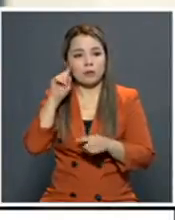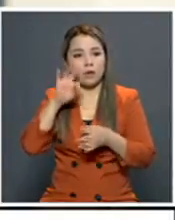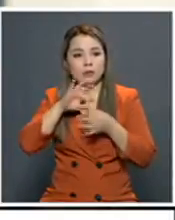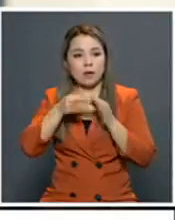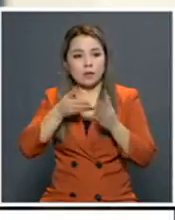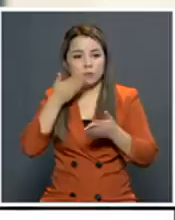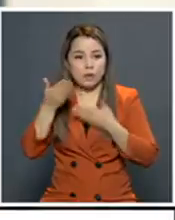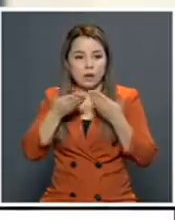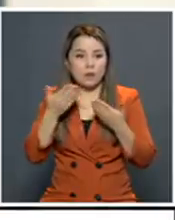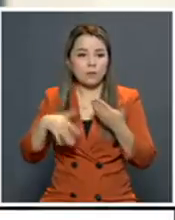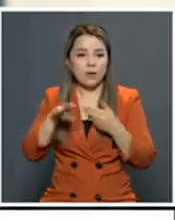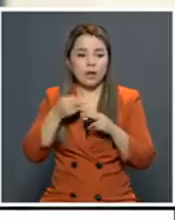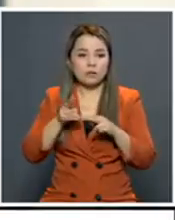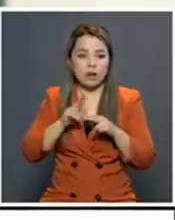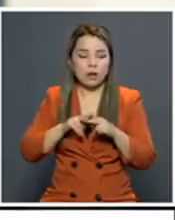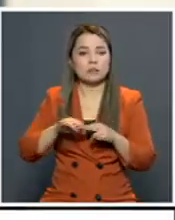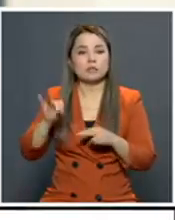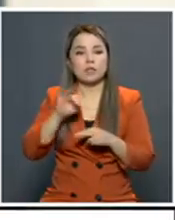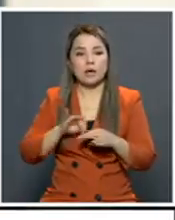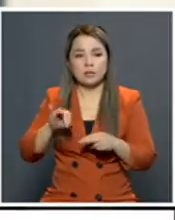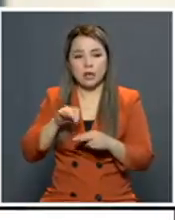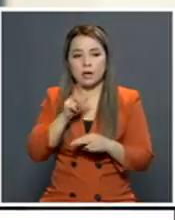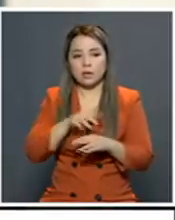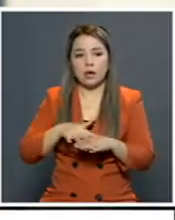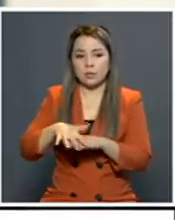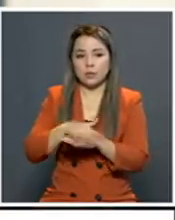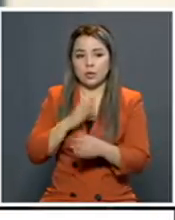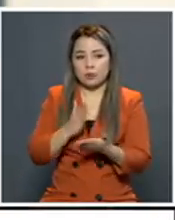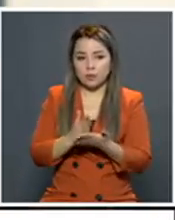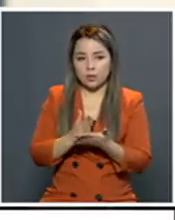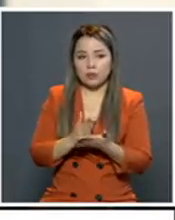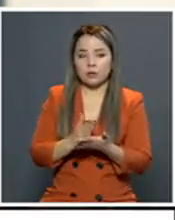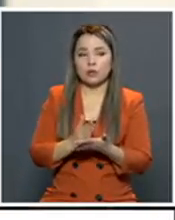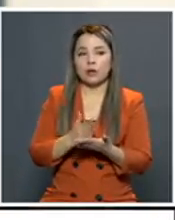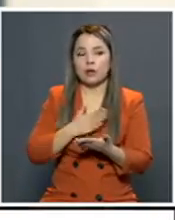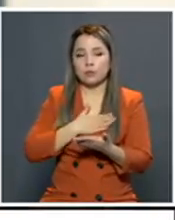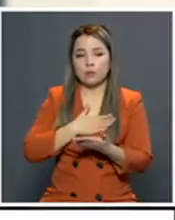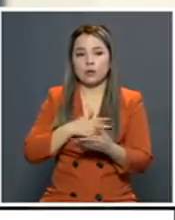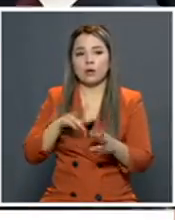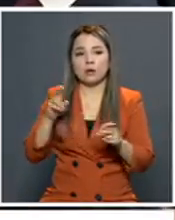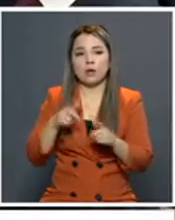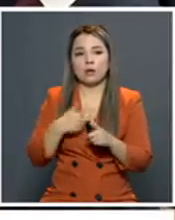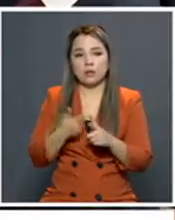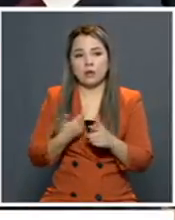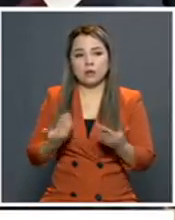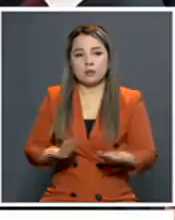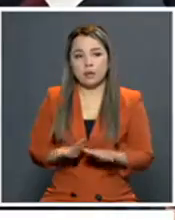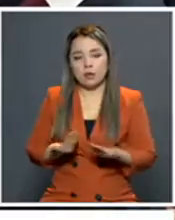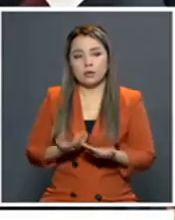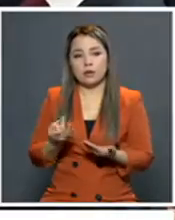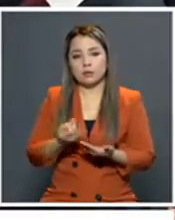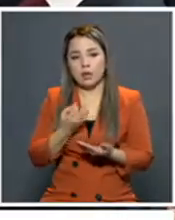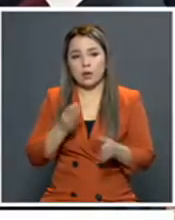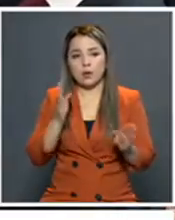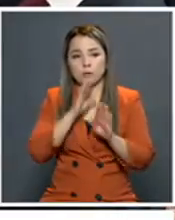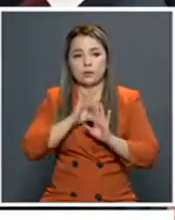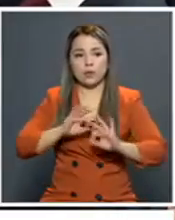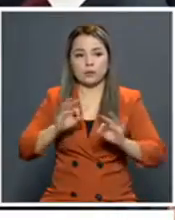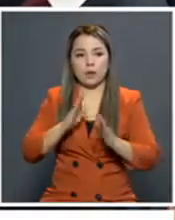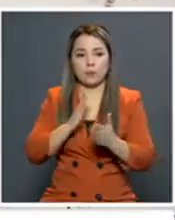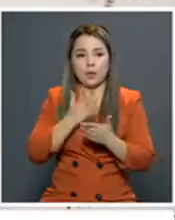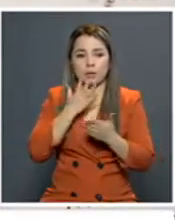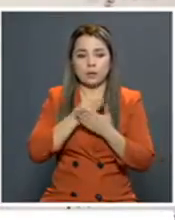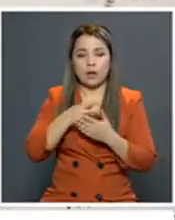кейін халқымыздың тарихы, үшінші халқымыздың тағдыры. Абай журналында сол жылдары ала